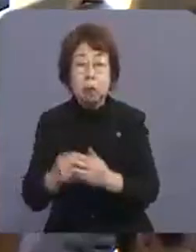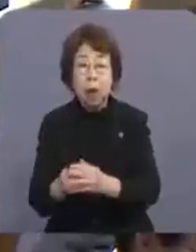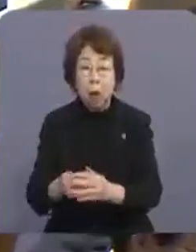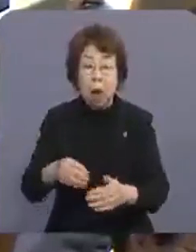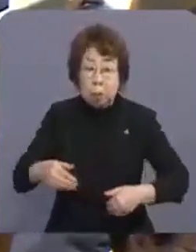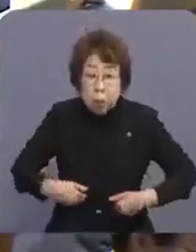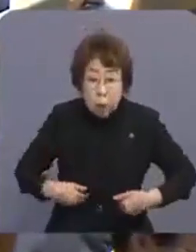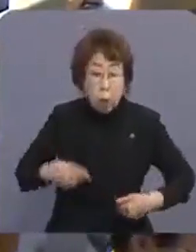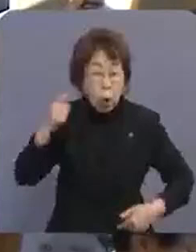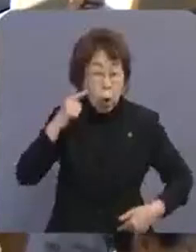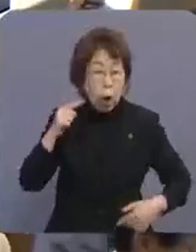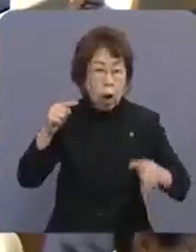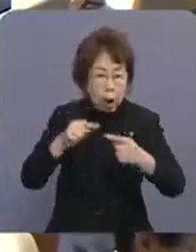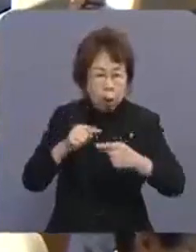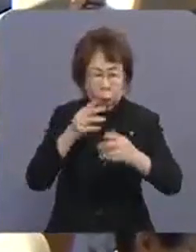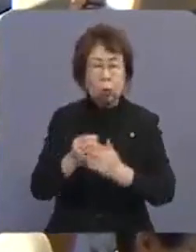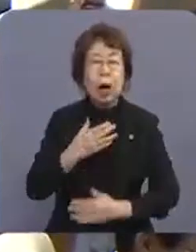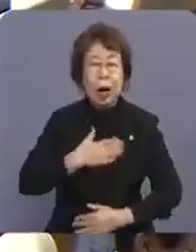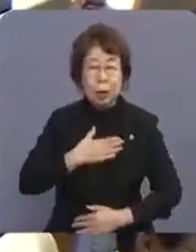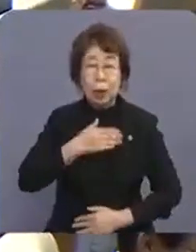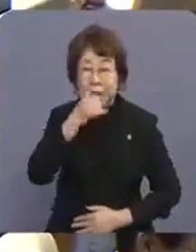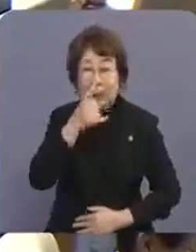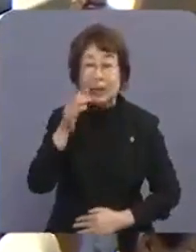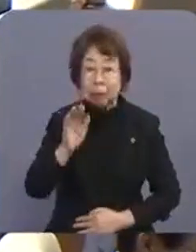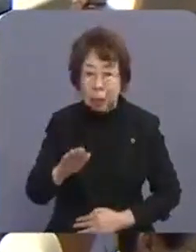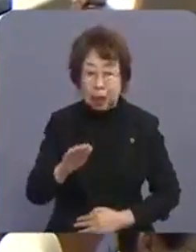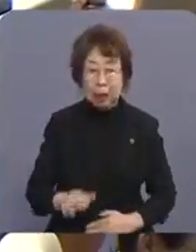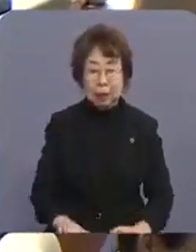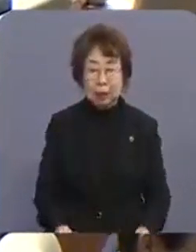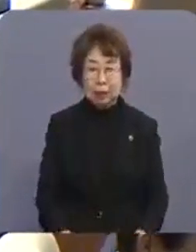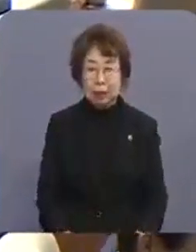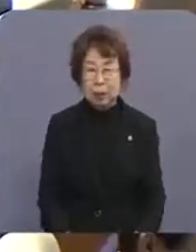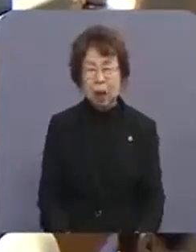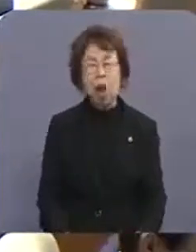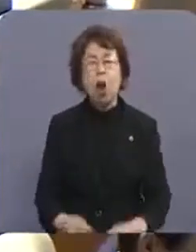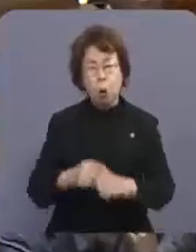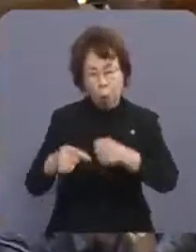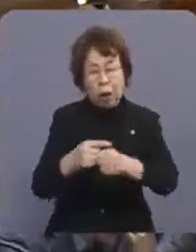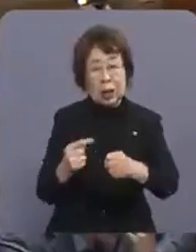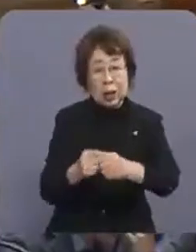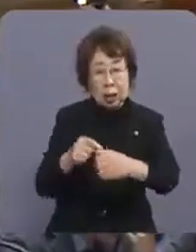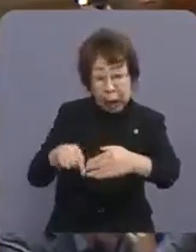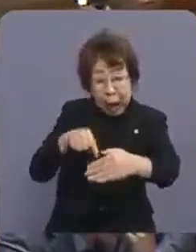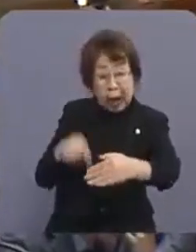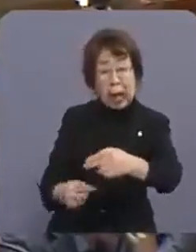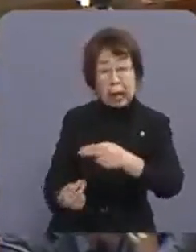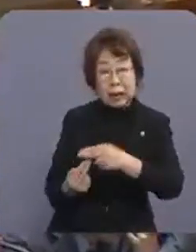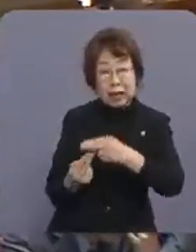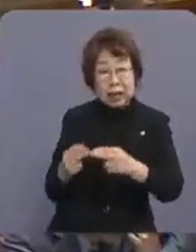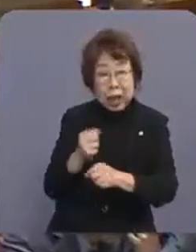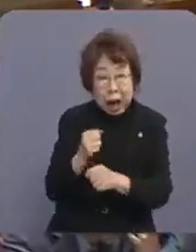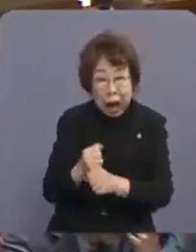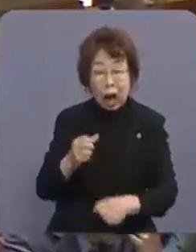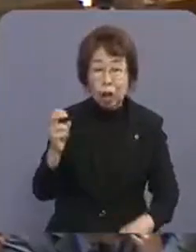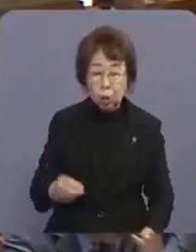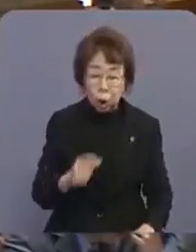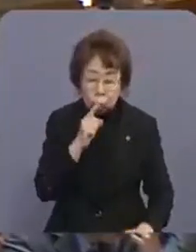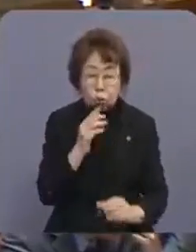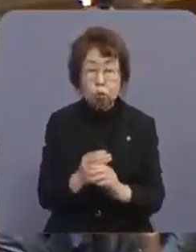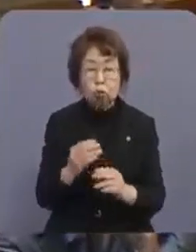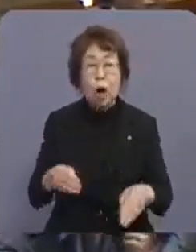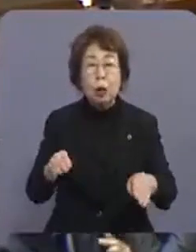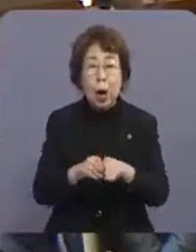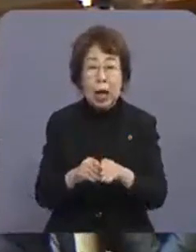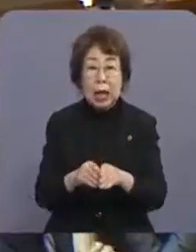필요성 자체에는 같이 공감을 하고 있는데요 하지만 원전 터 안에 저장시설 용량이나 중간 관리